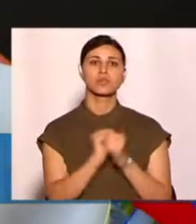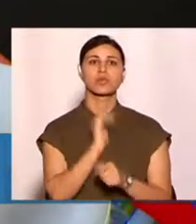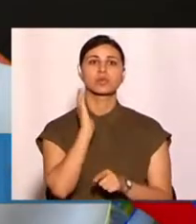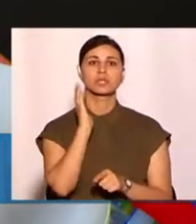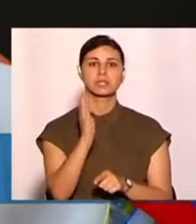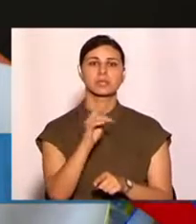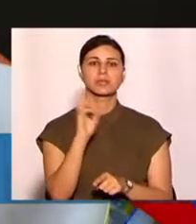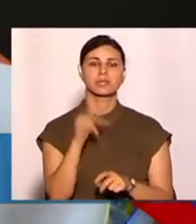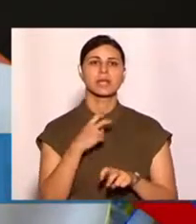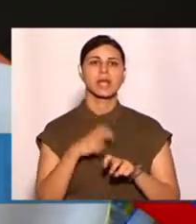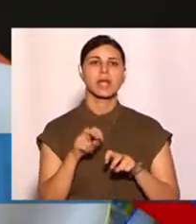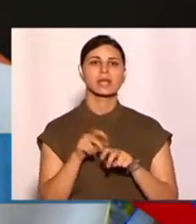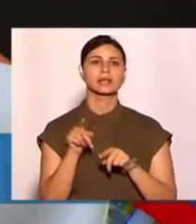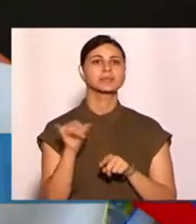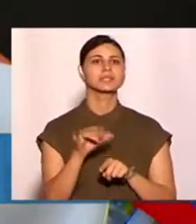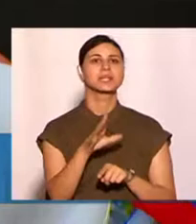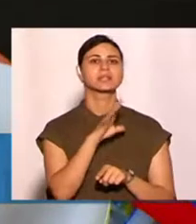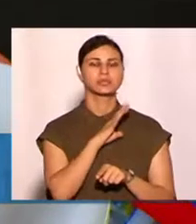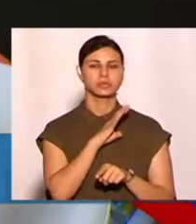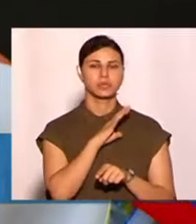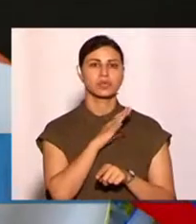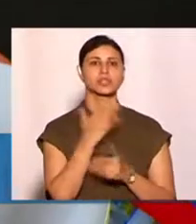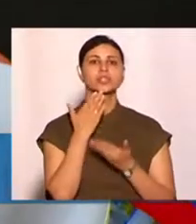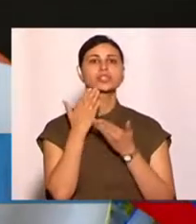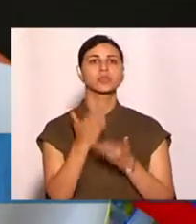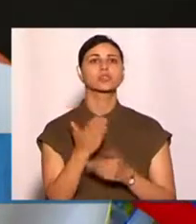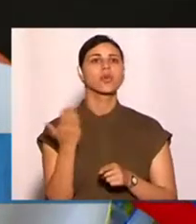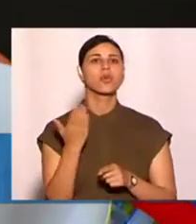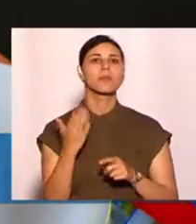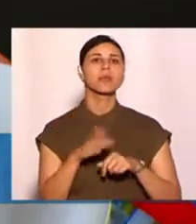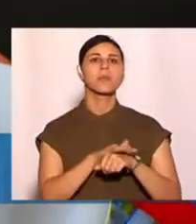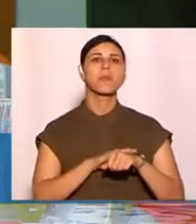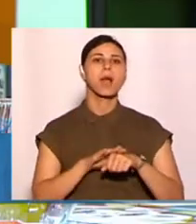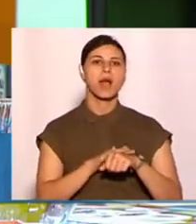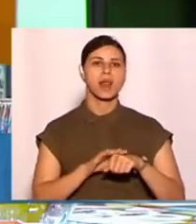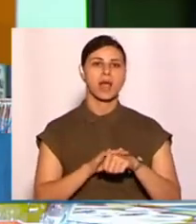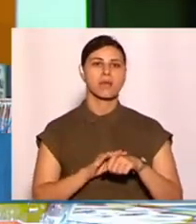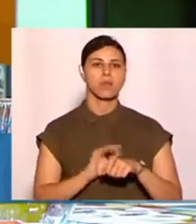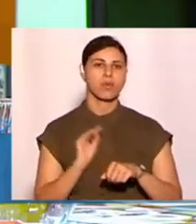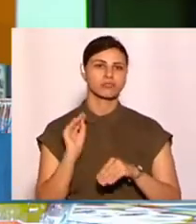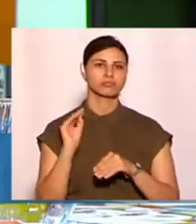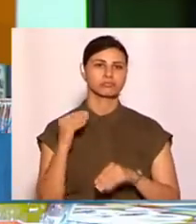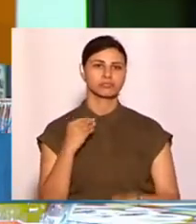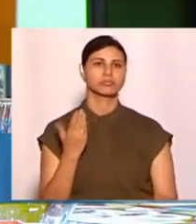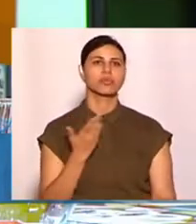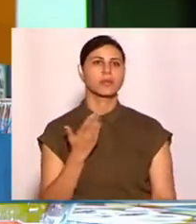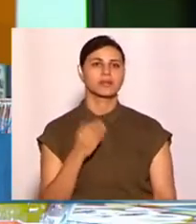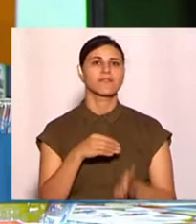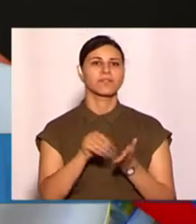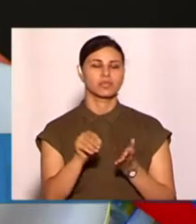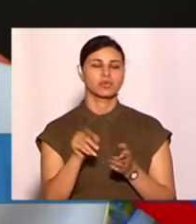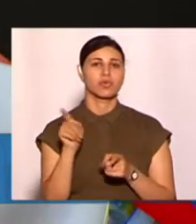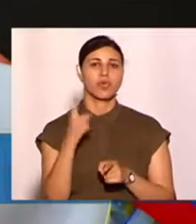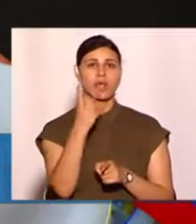და სპეციალისტს, იქ სადაც იკეთებთ სხივურ თერაპიას, კითხეთ, რომელი მალამო გამოიყენოთ. დატენიანებისთვის და ეს